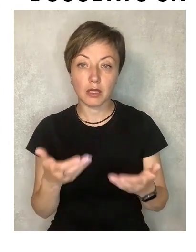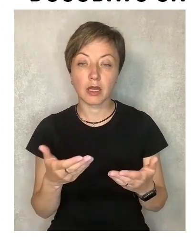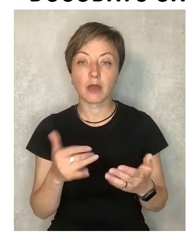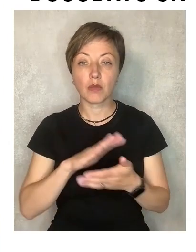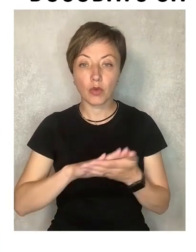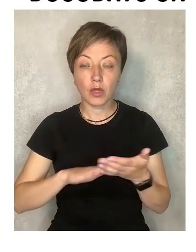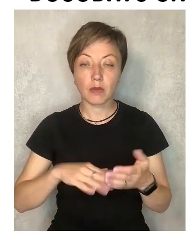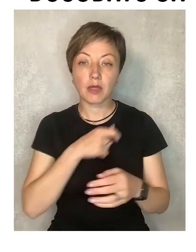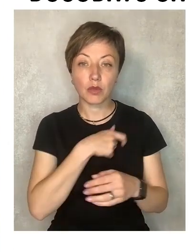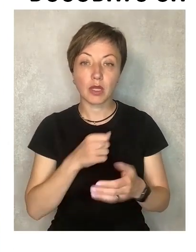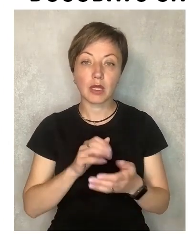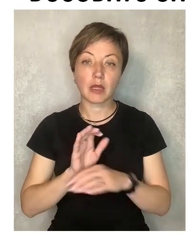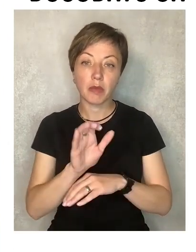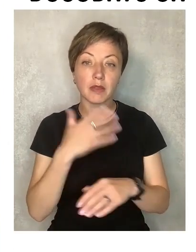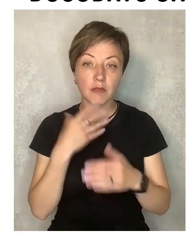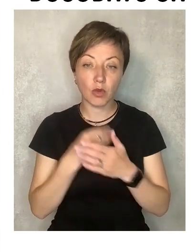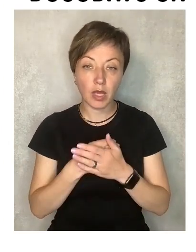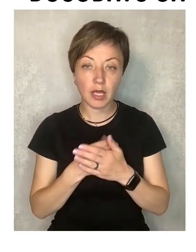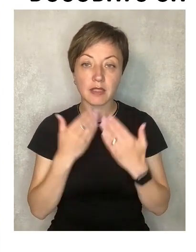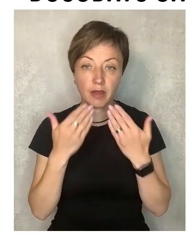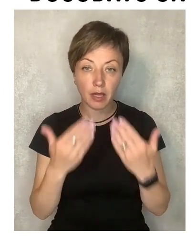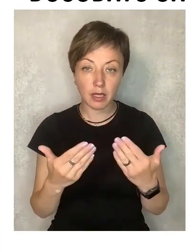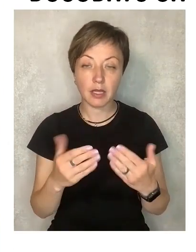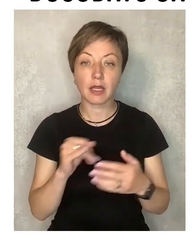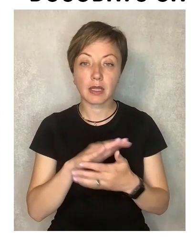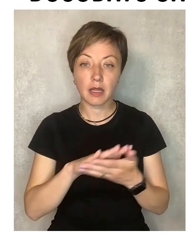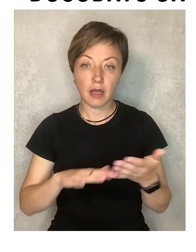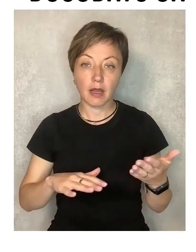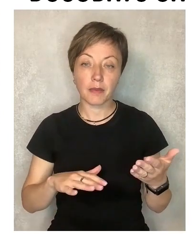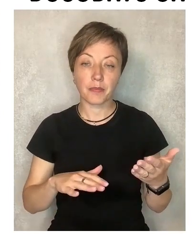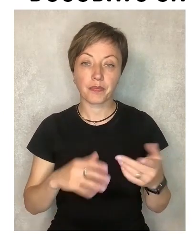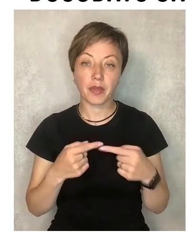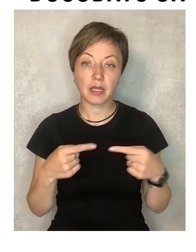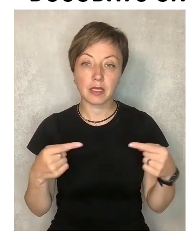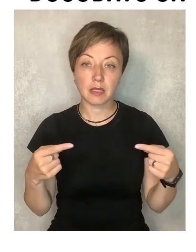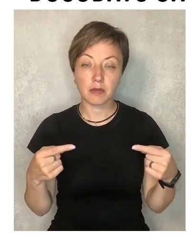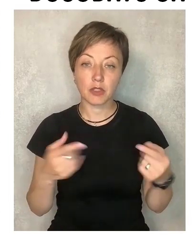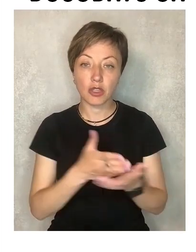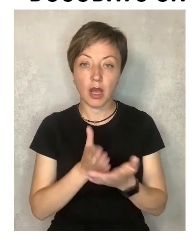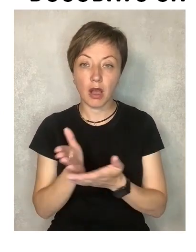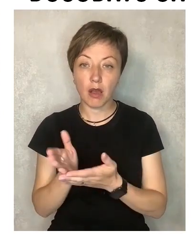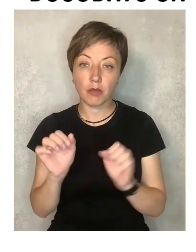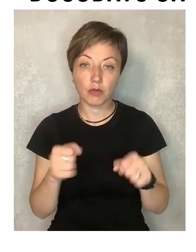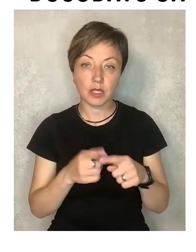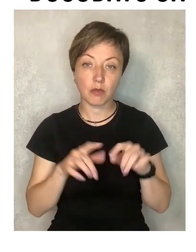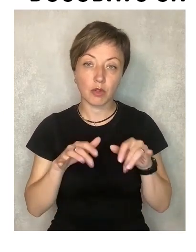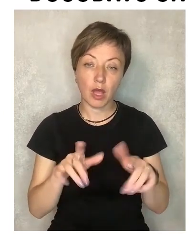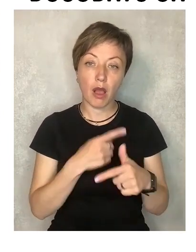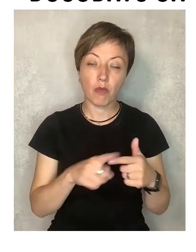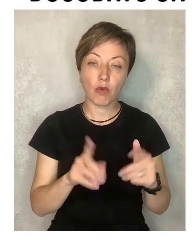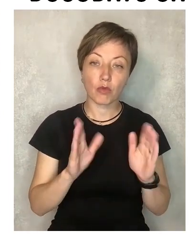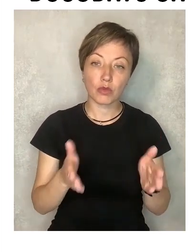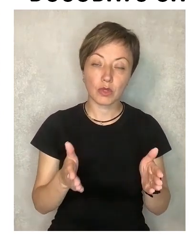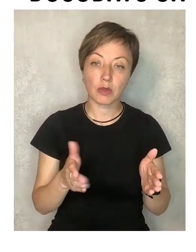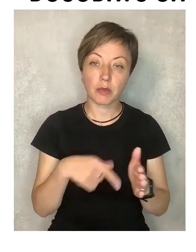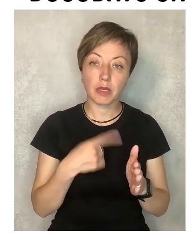може направляти своє депутатське звернення і далі там різними шляхами може піти цей процес, або буде це питання